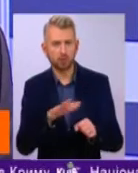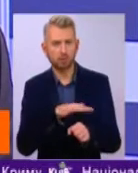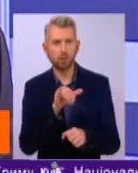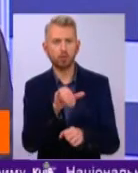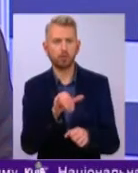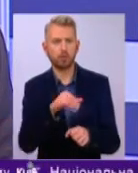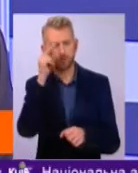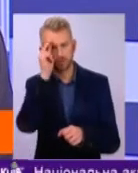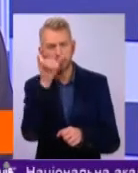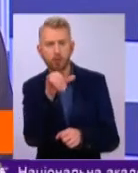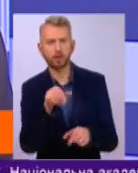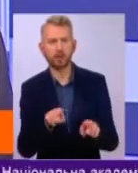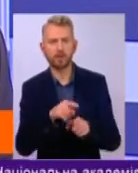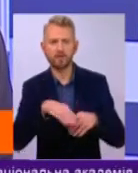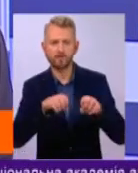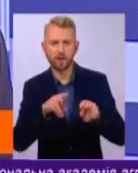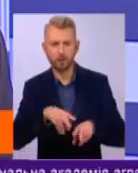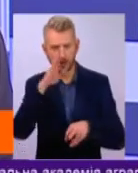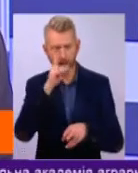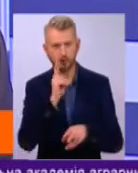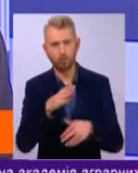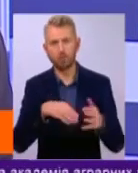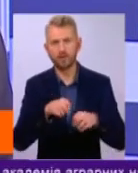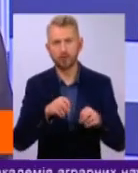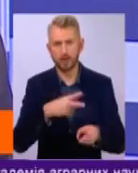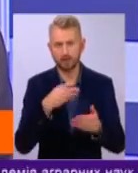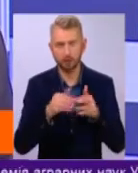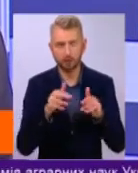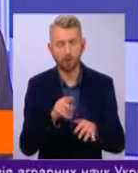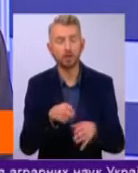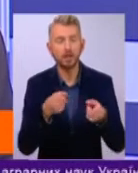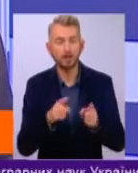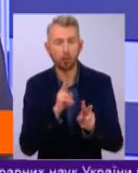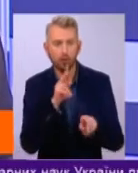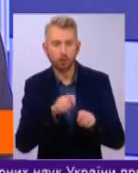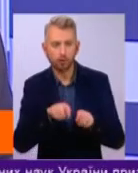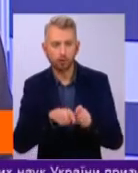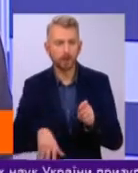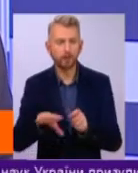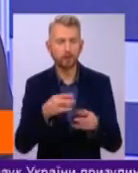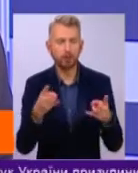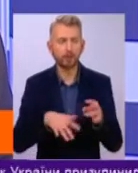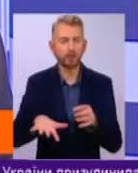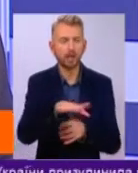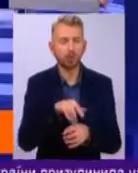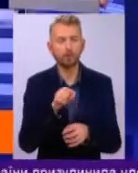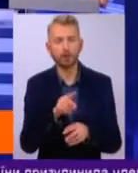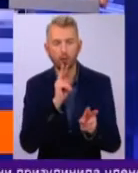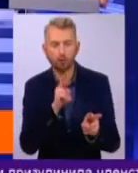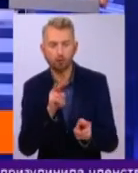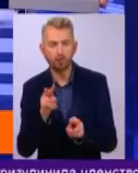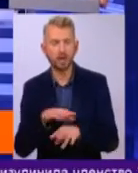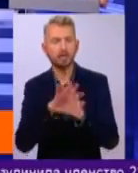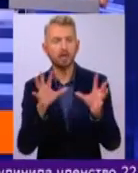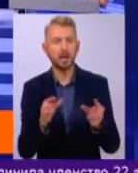фахових хлопців, які дійсно професіонали своєї справи, і вони дійсно контролювали повністю всю необхідну територію, вони контролювали